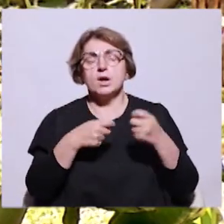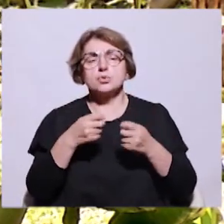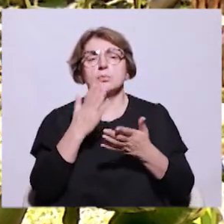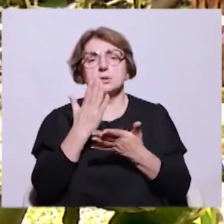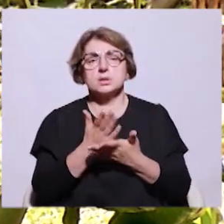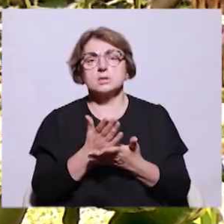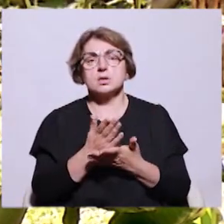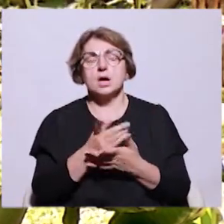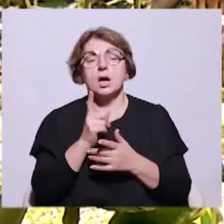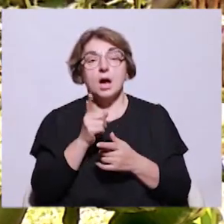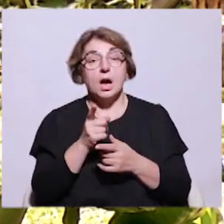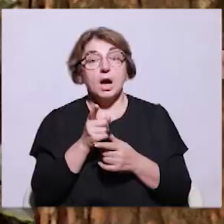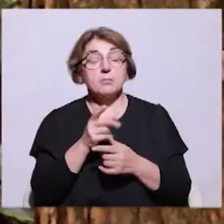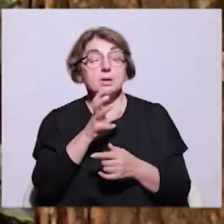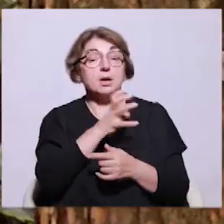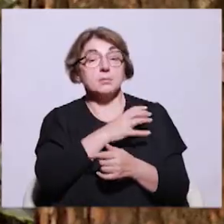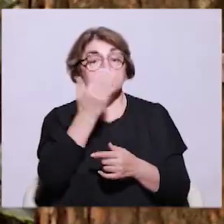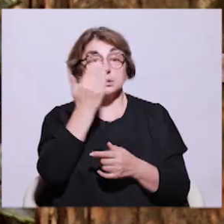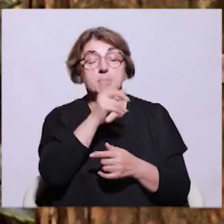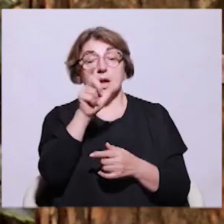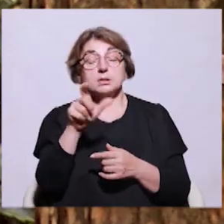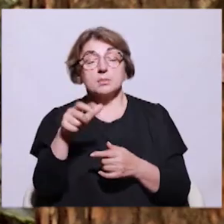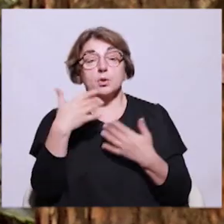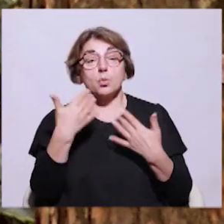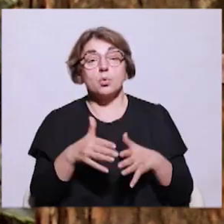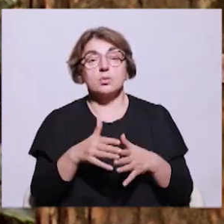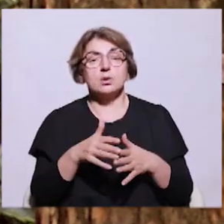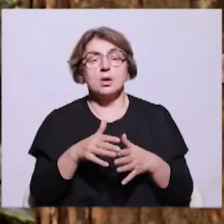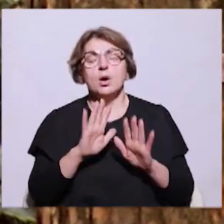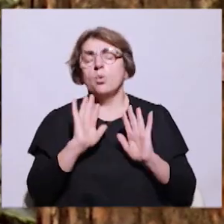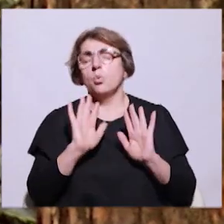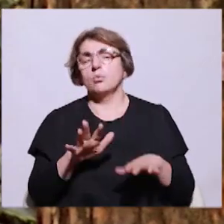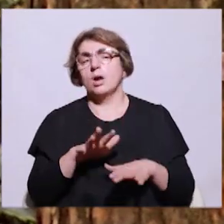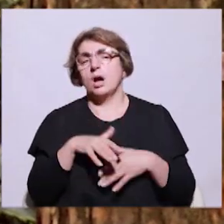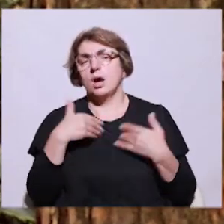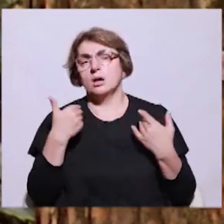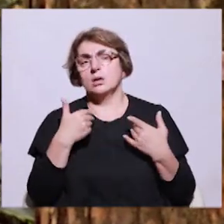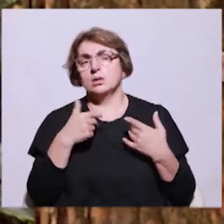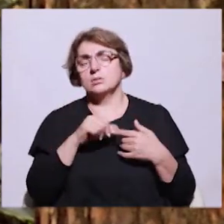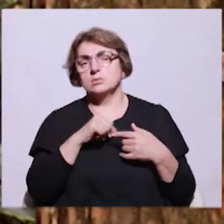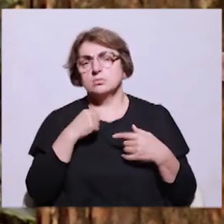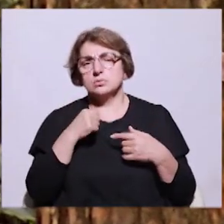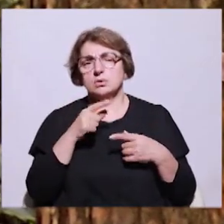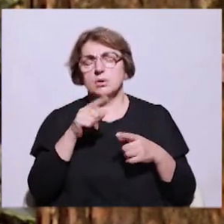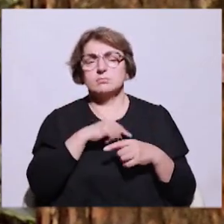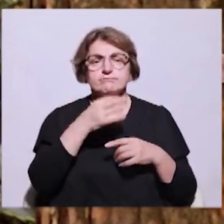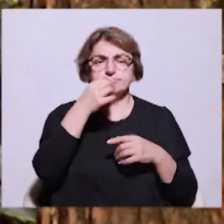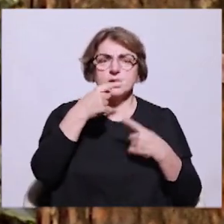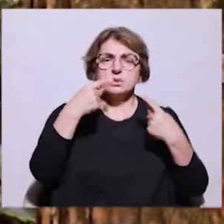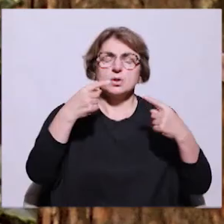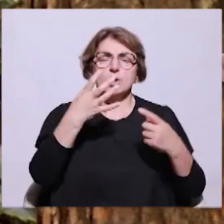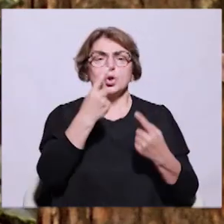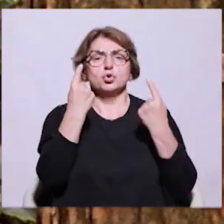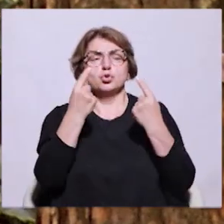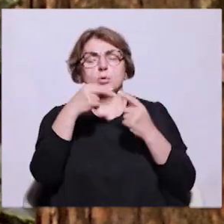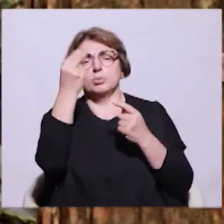ხოლმე. მაგრამ აი ამ გამდიდრებულ ადამიანებს უკვე აღარ უნდოდათ არც მონარქების გამოსახულებებით